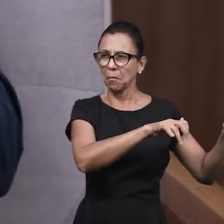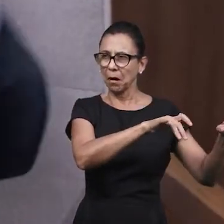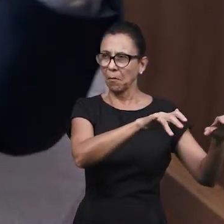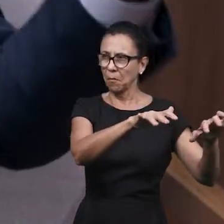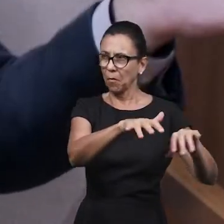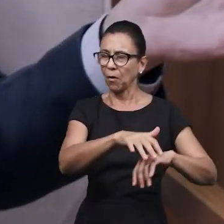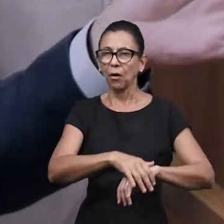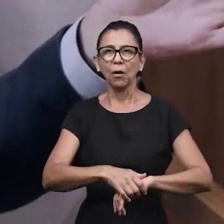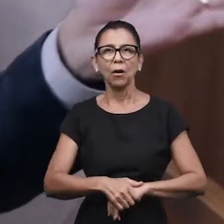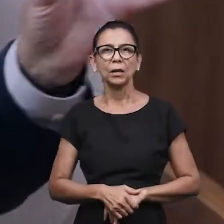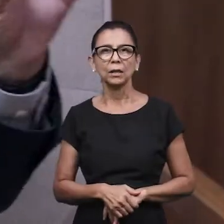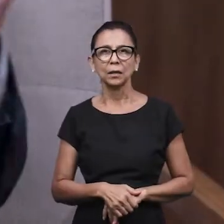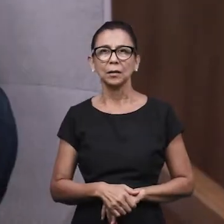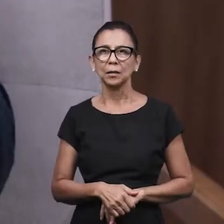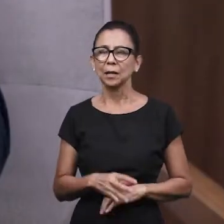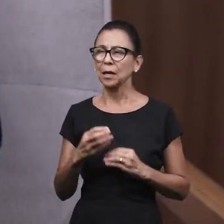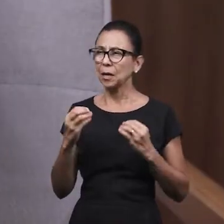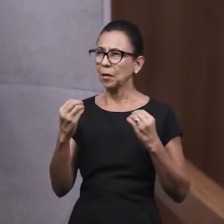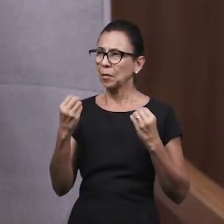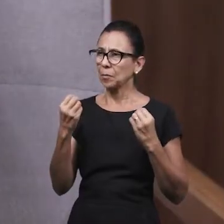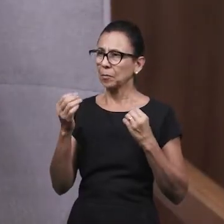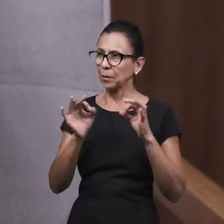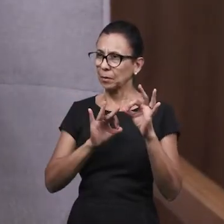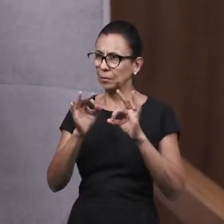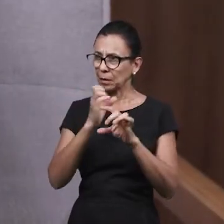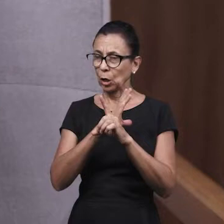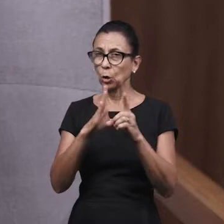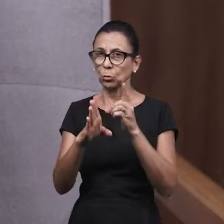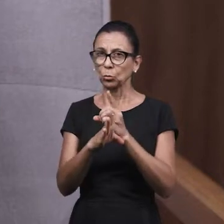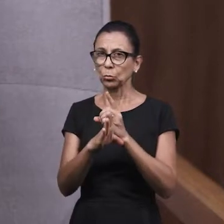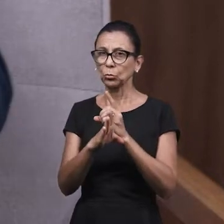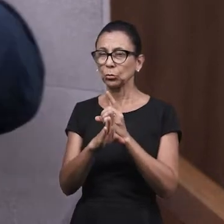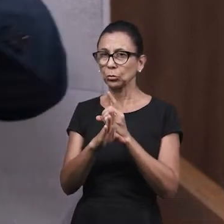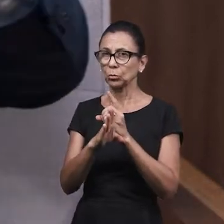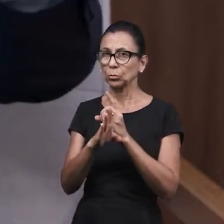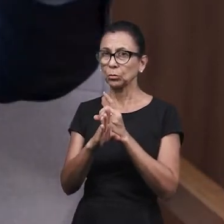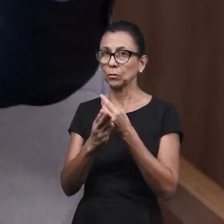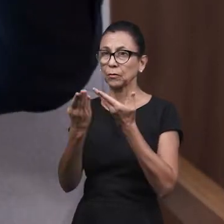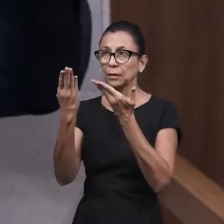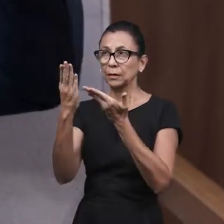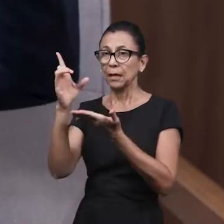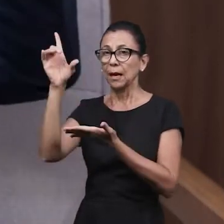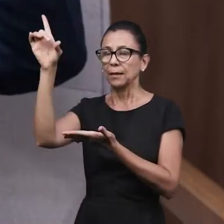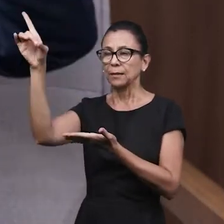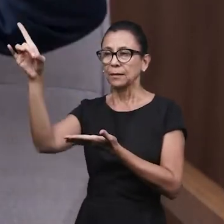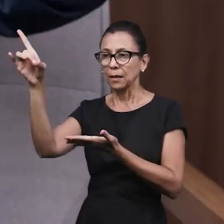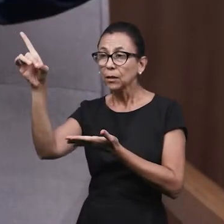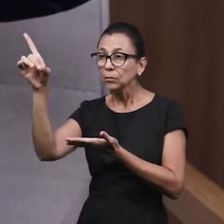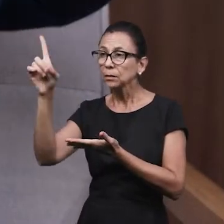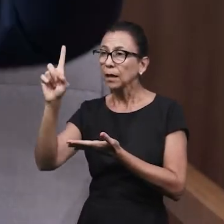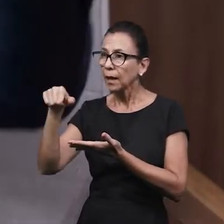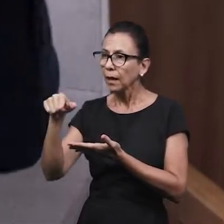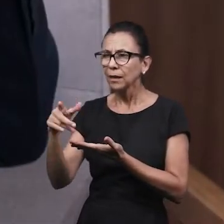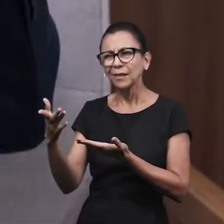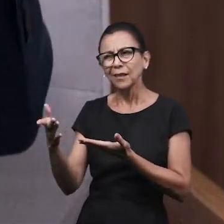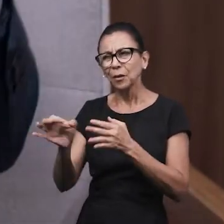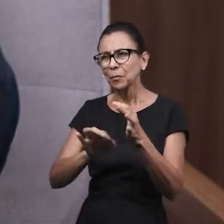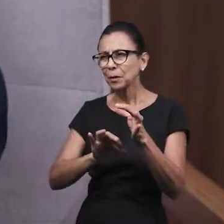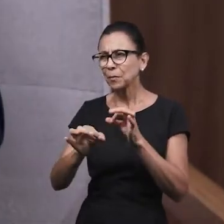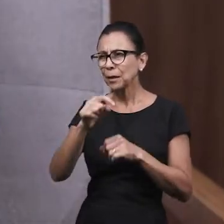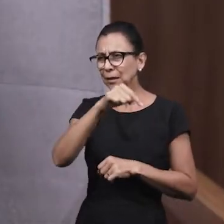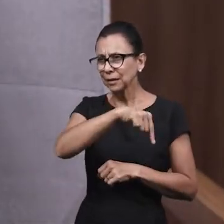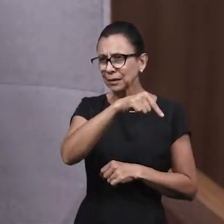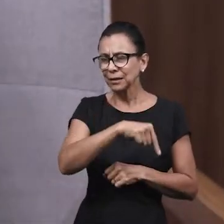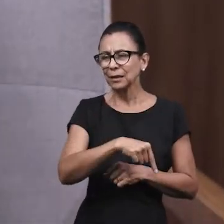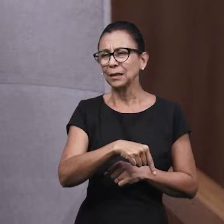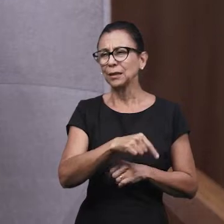faire tout cela en Égypte. Moïse a dit non. Nous allons marcher, nous allons suivre le